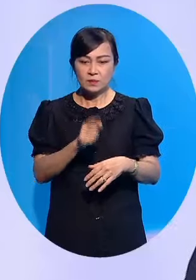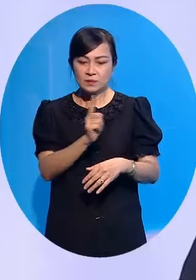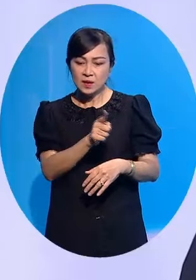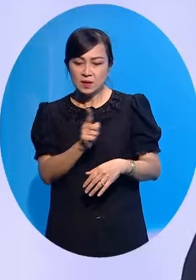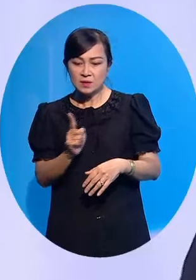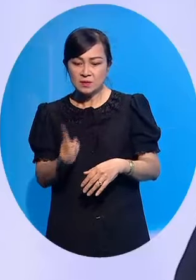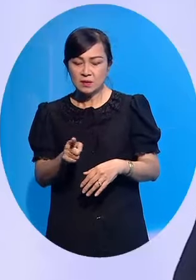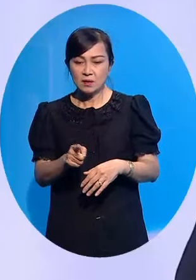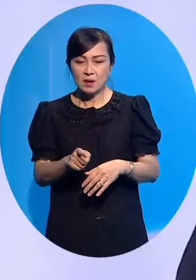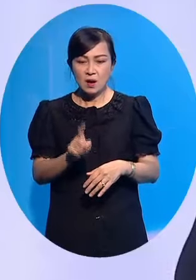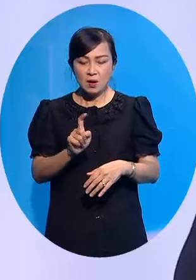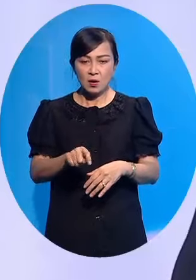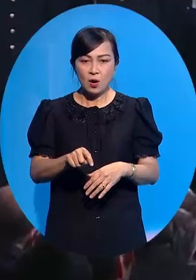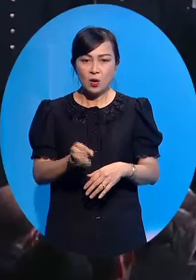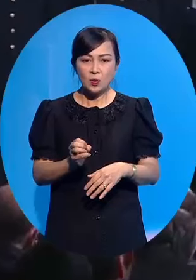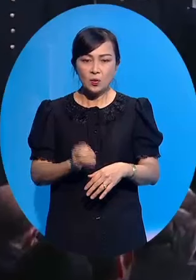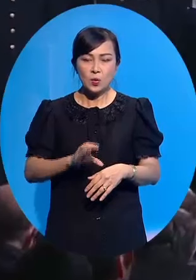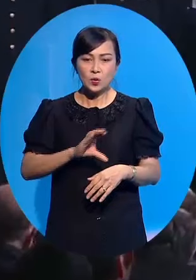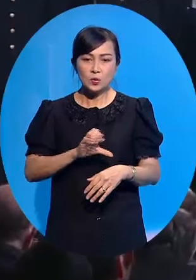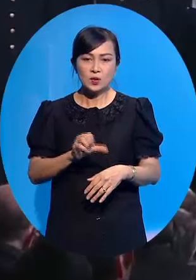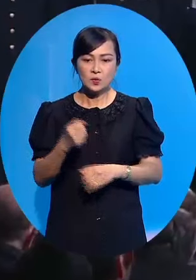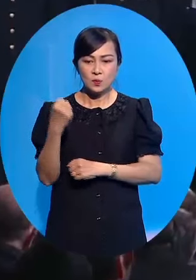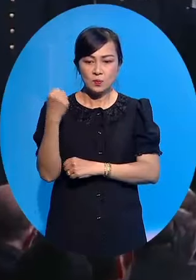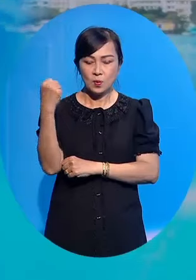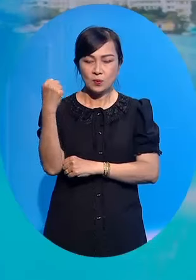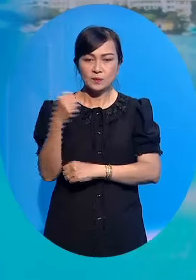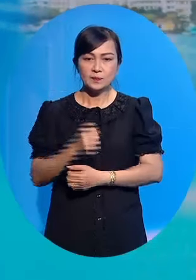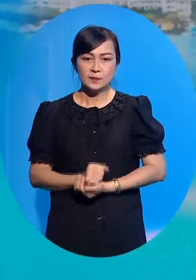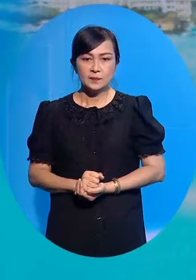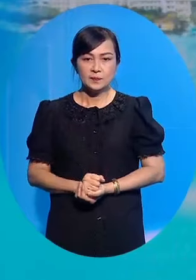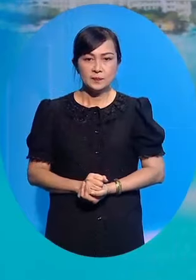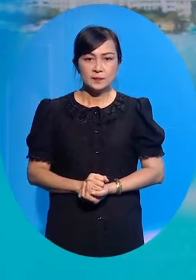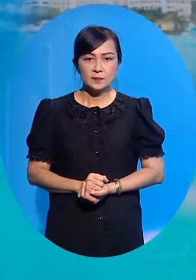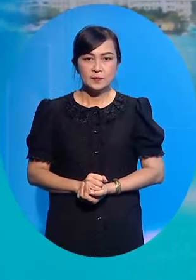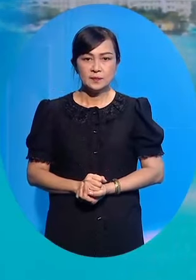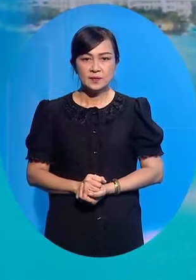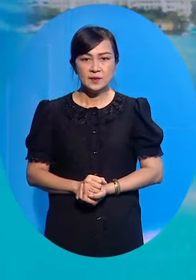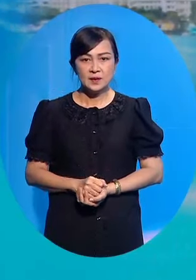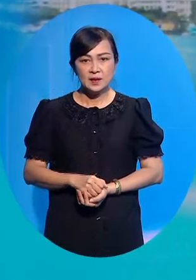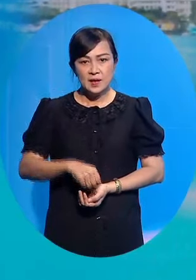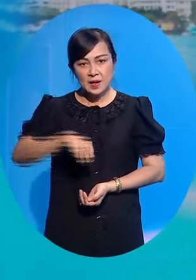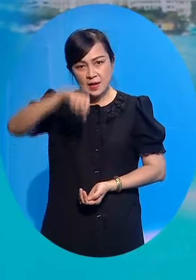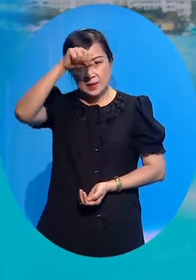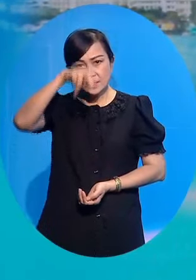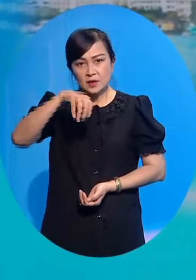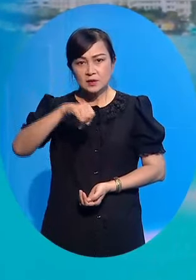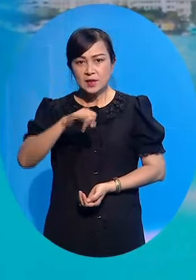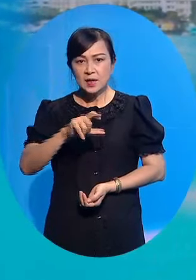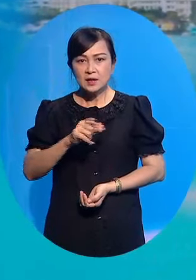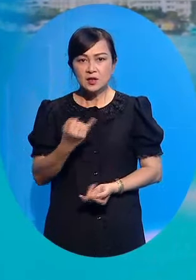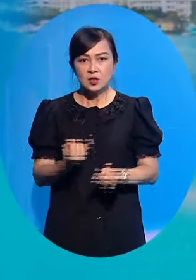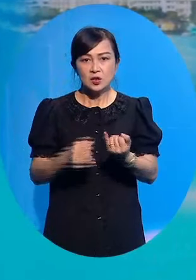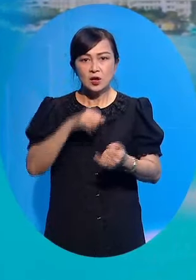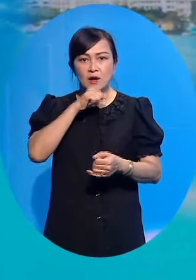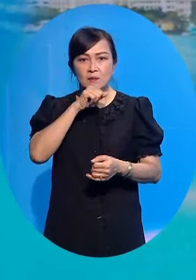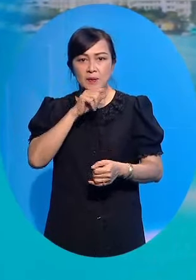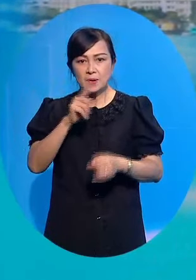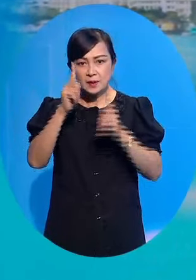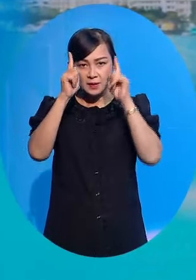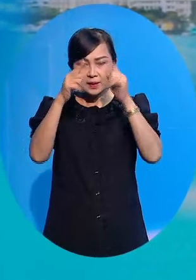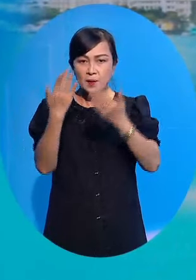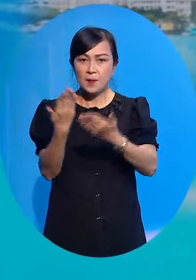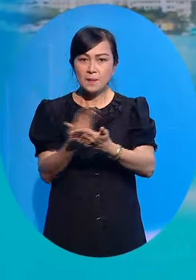dọa vẫn luôn hiện hữu của chủ nghĩa khủng bố. Công đảng New Zealand đã chọn ông Chris Hipkins là lãnh đạo